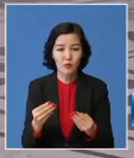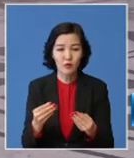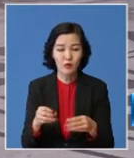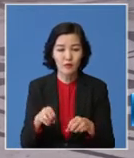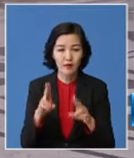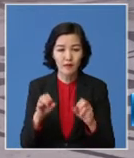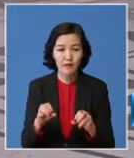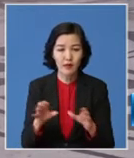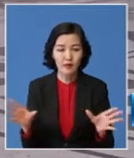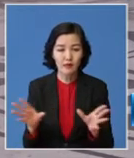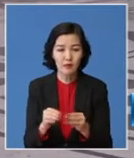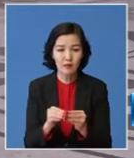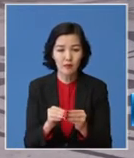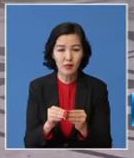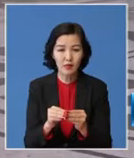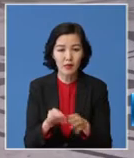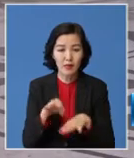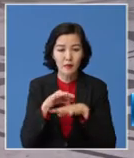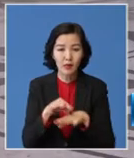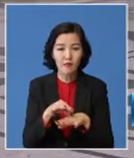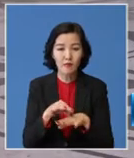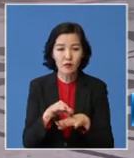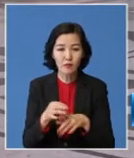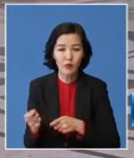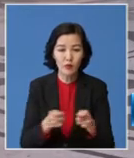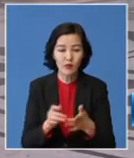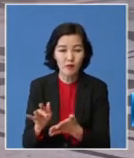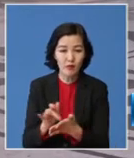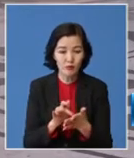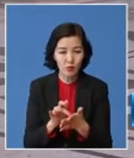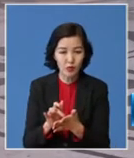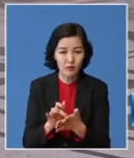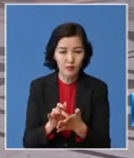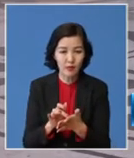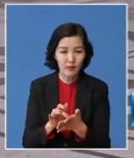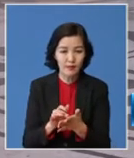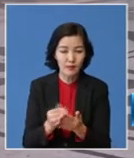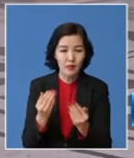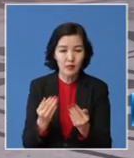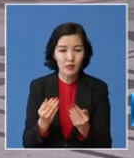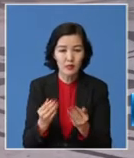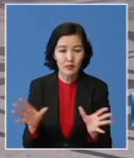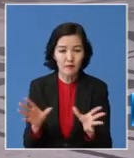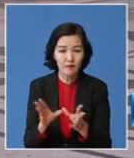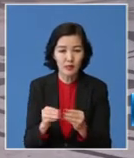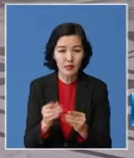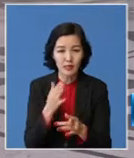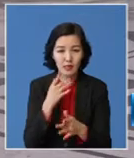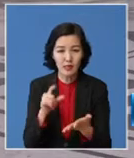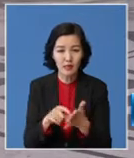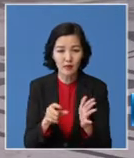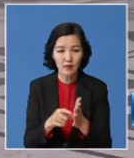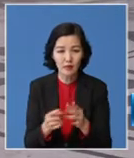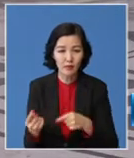квалификацию совместно с, мы их проводим совместно с управлением туризма и в последние годы совместно с Национальной